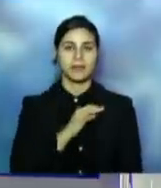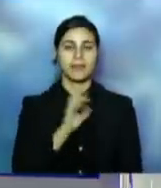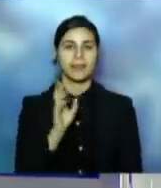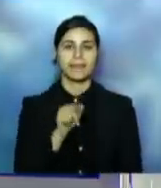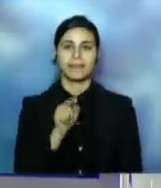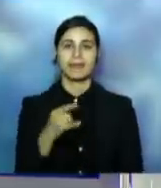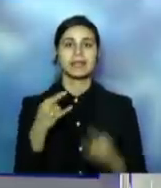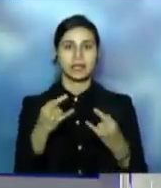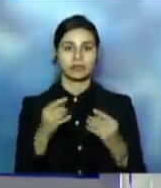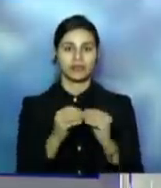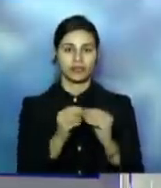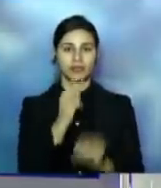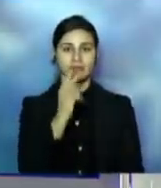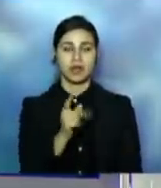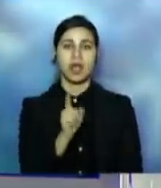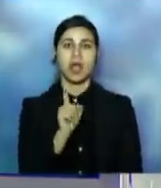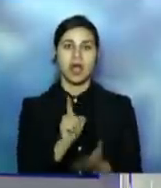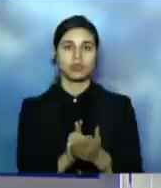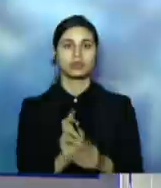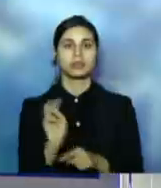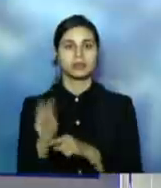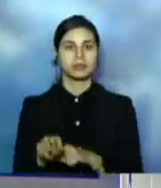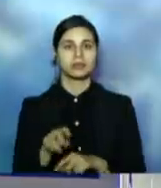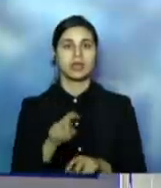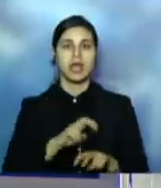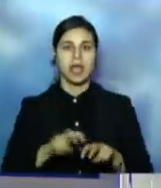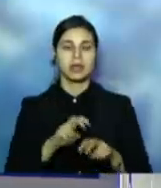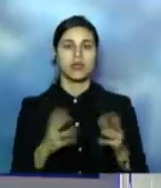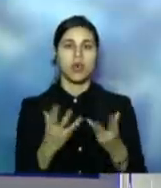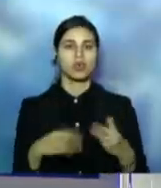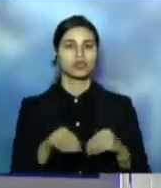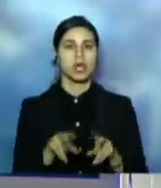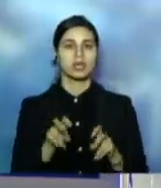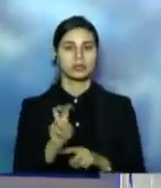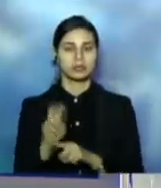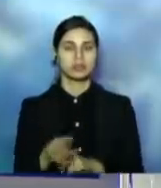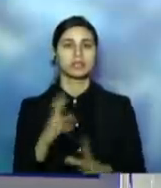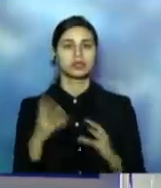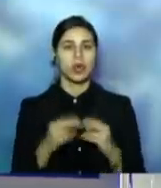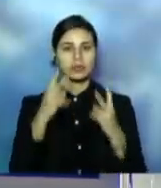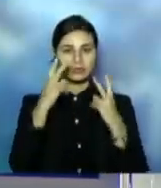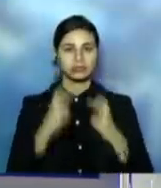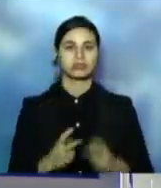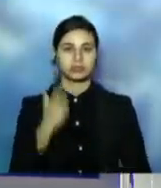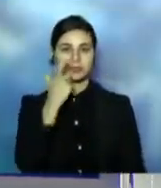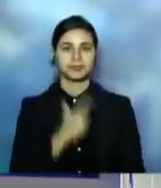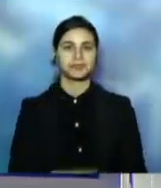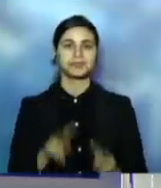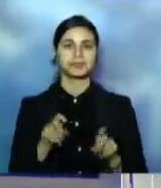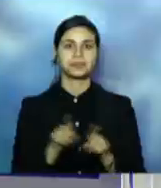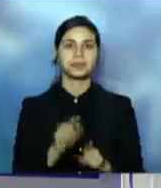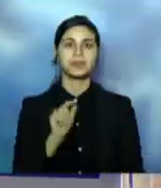არ მოშორდით ეკრანს. აუცილებლად გაიარეთ კონსულტაცია თქვენი ოჯახის ექიმთან, ზოგადი პრაქტიკის ექიმთან, ეგრეთ